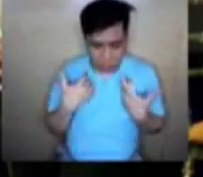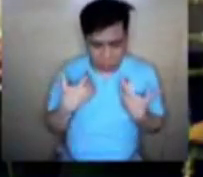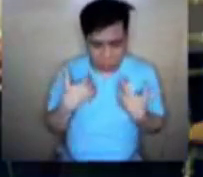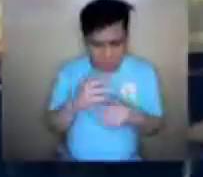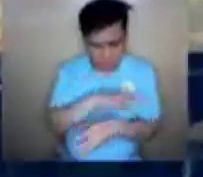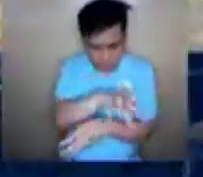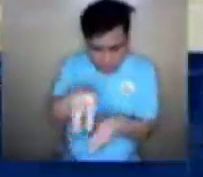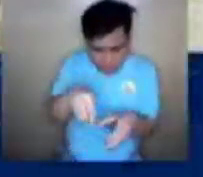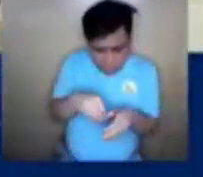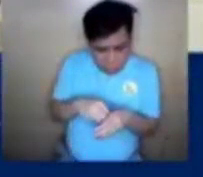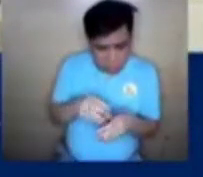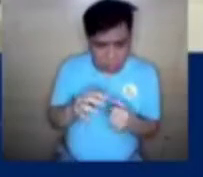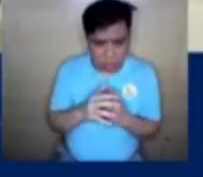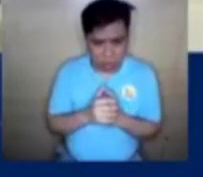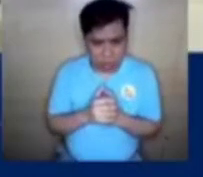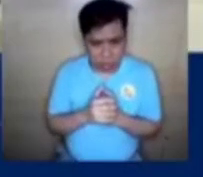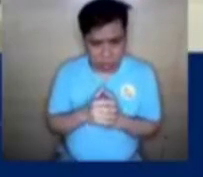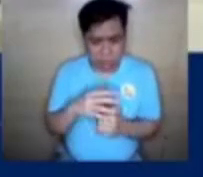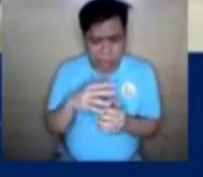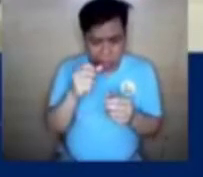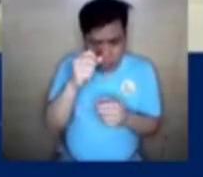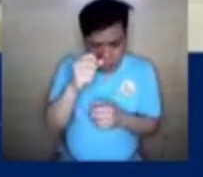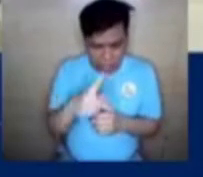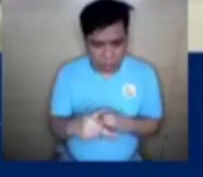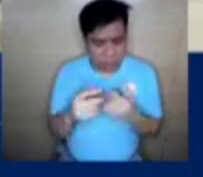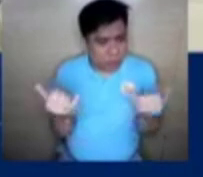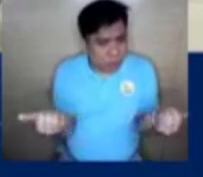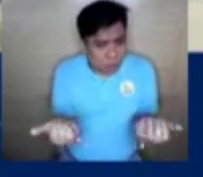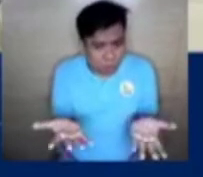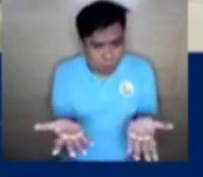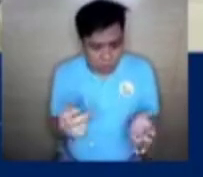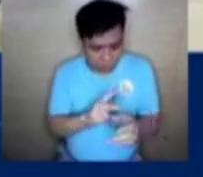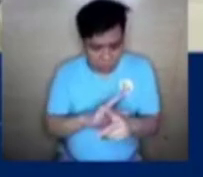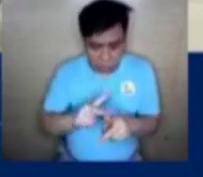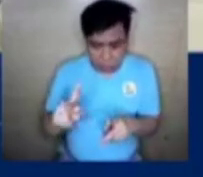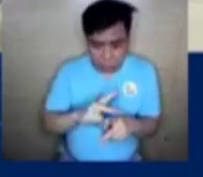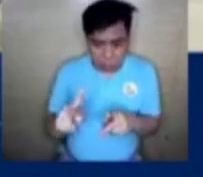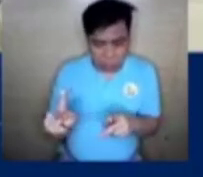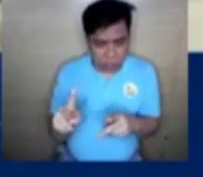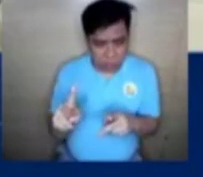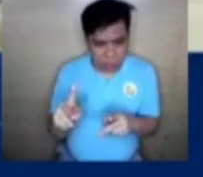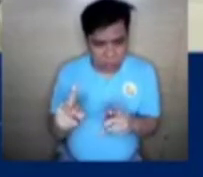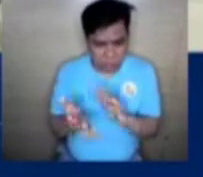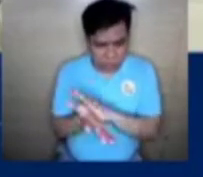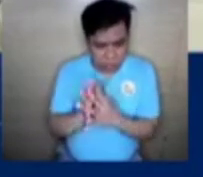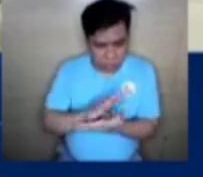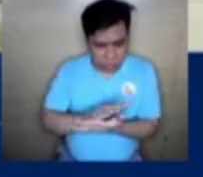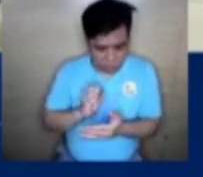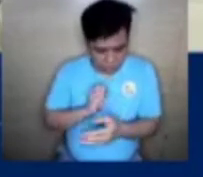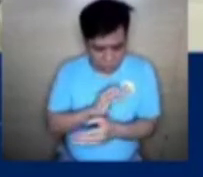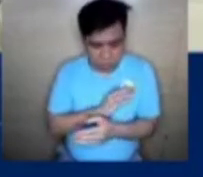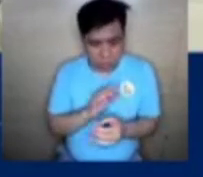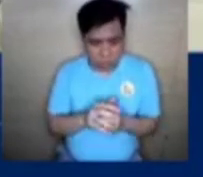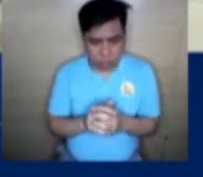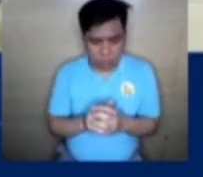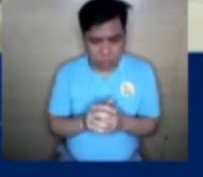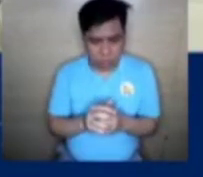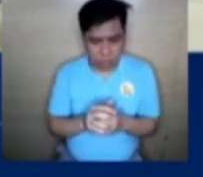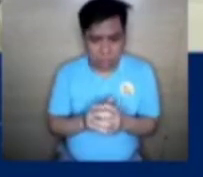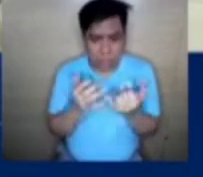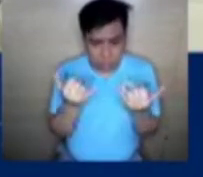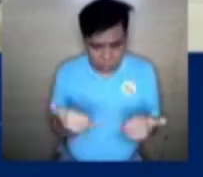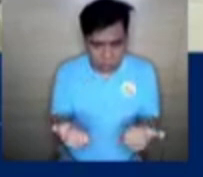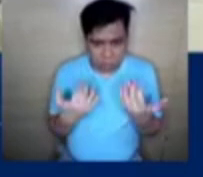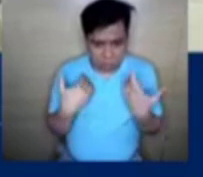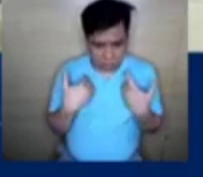80 personnel. Kalahati rito ay mga health professionals, yung iba naman mga peace and order officials at iba pa. Sa ngayon,